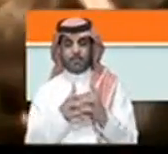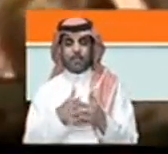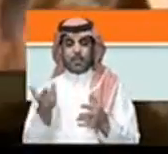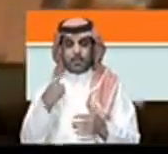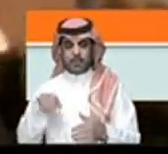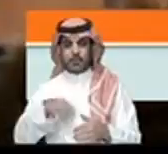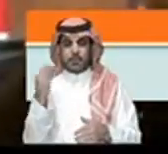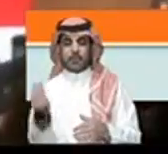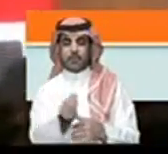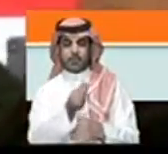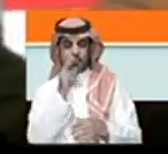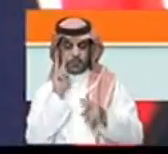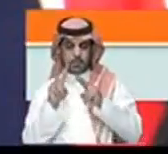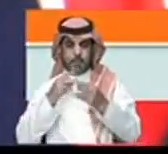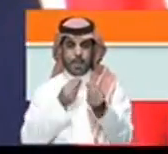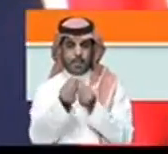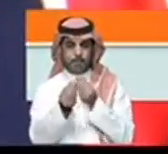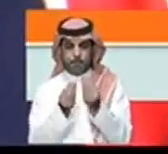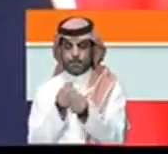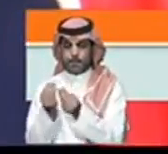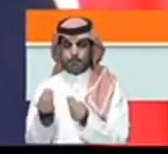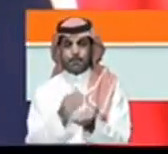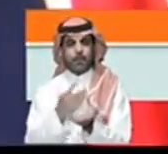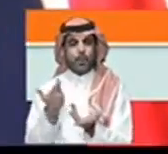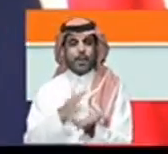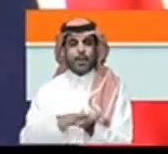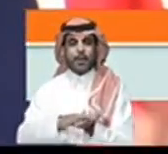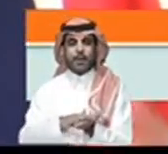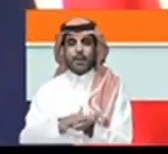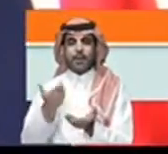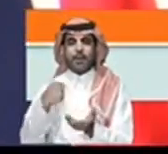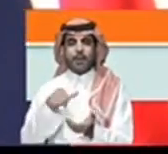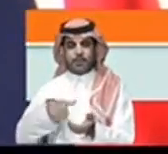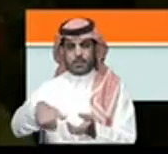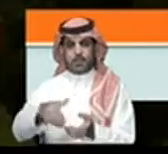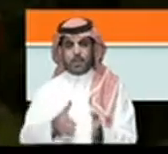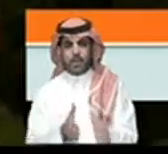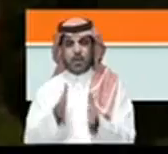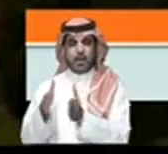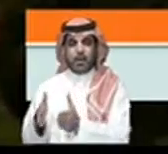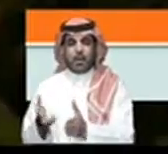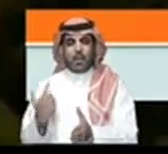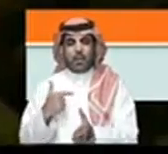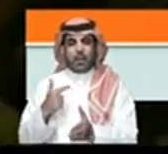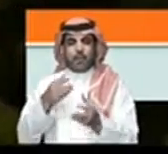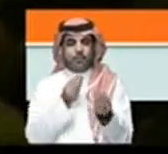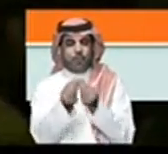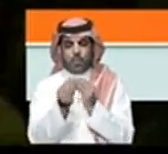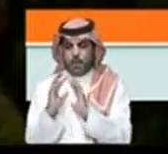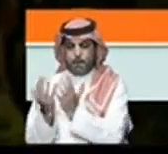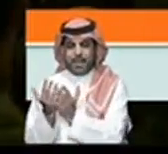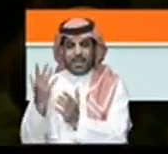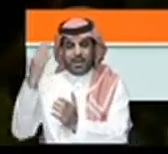جديده من المحادثات ستجرى على الارجح في وقت ما في يوليو تموز مضيفا انه افضل مفاوضي كوريا